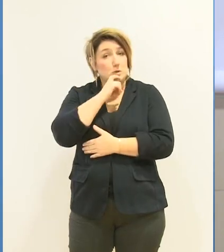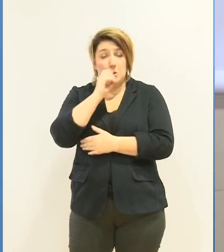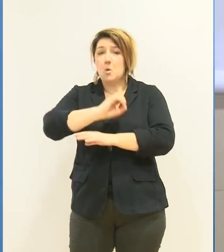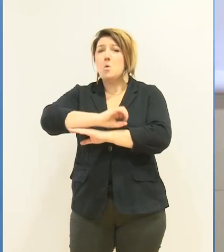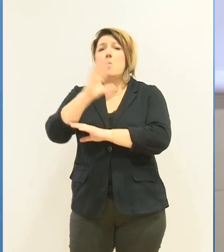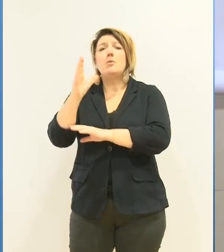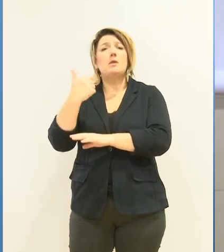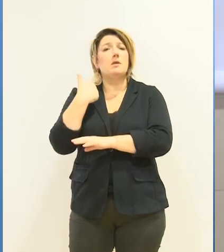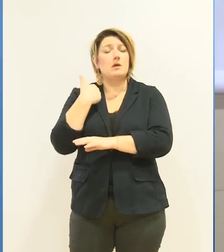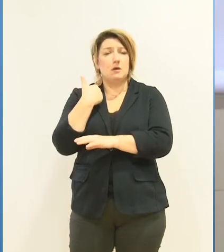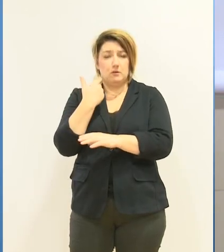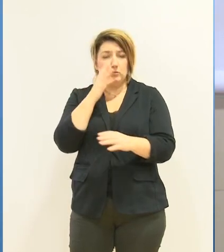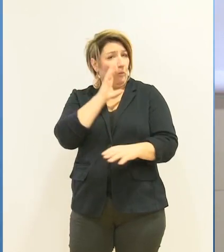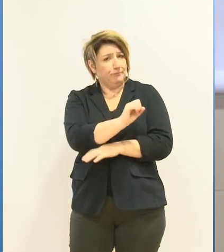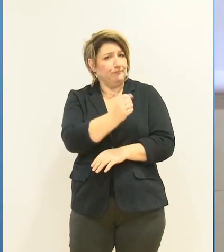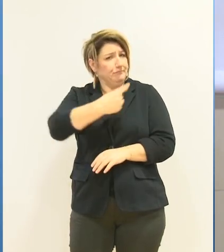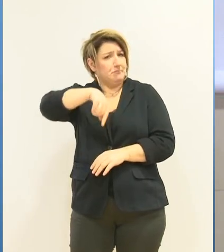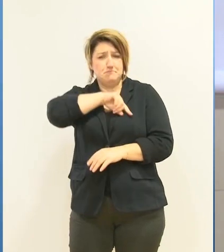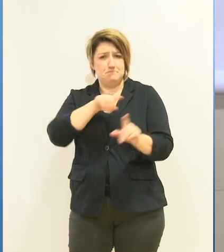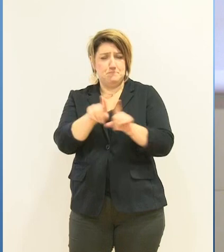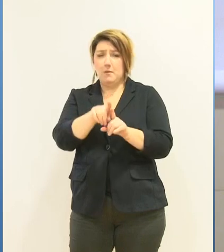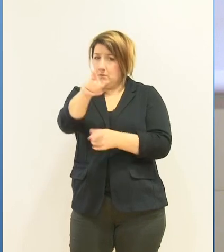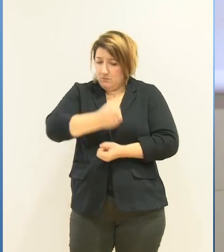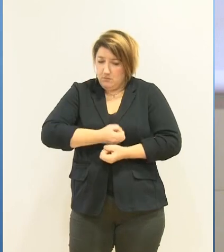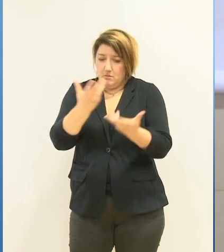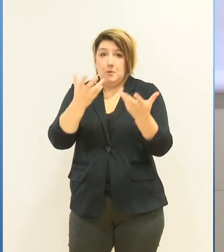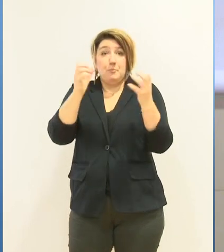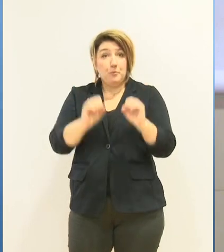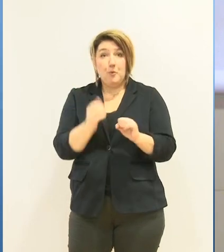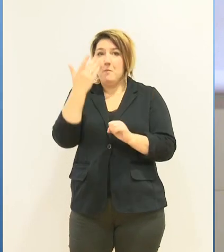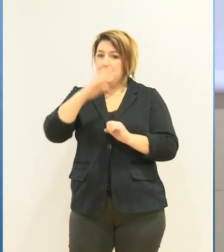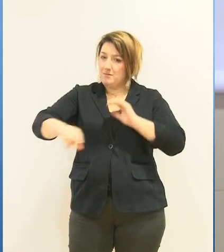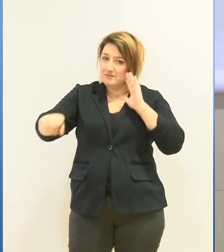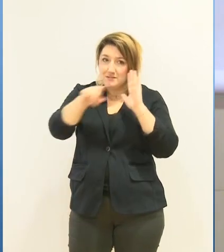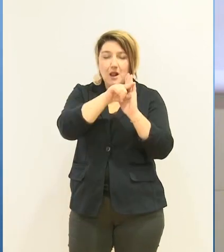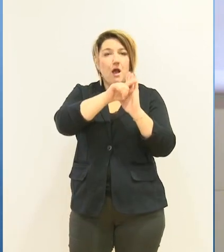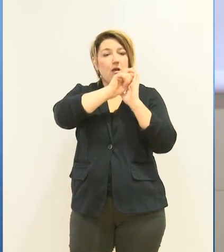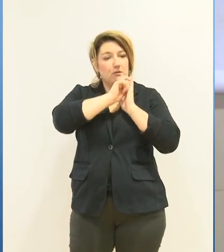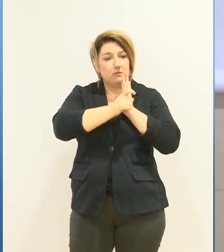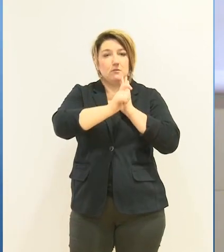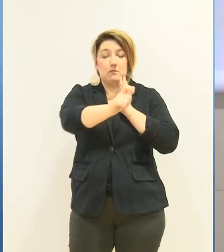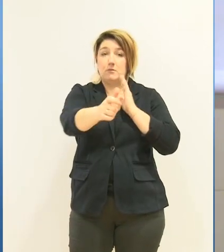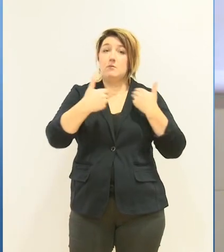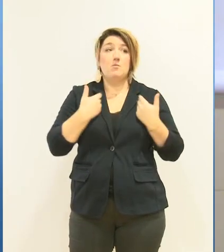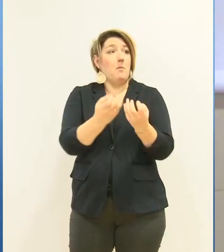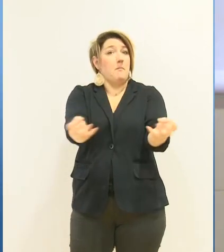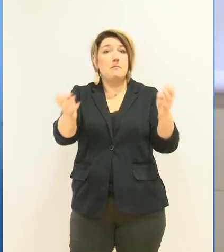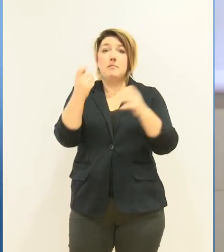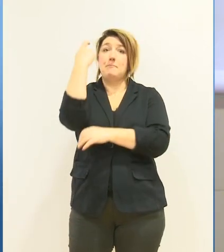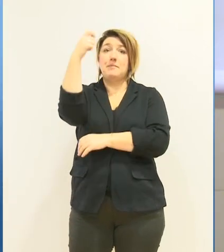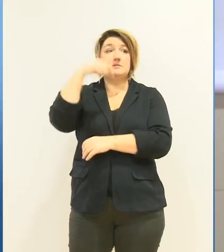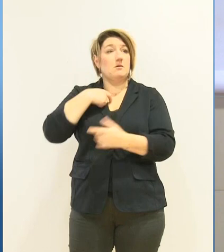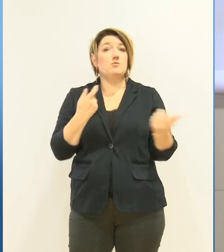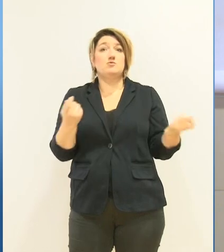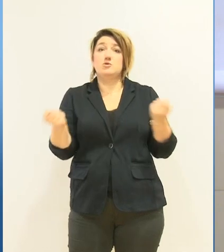communiqué que nous avons également vu seulement il ya ici des règles je suis le président de cette assemblée est